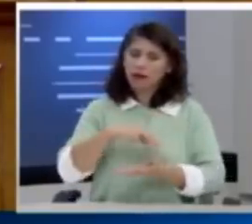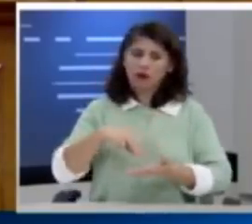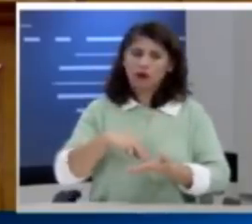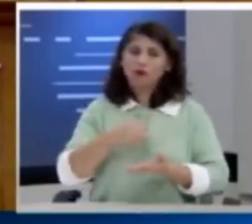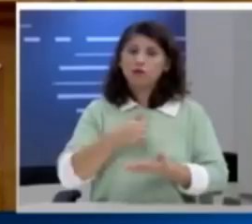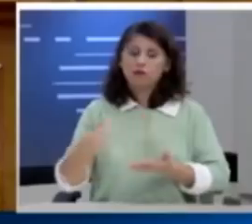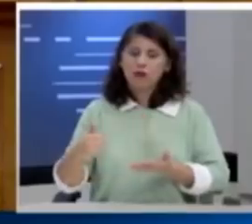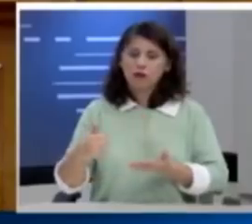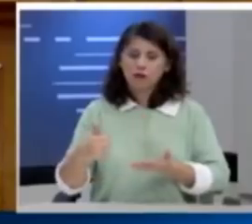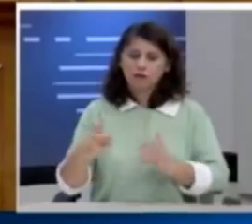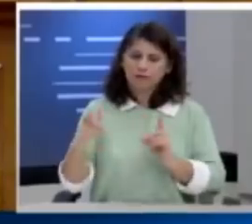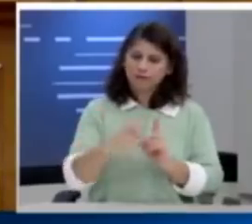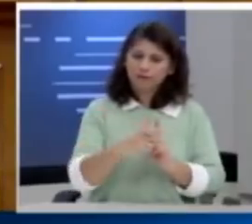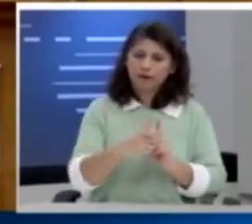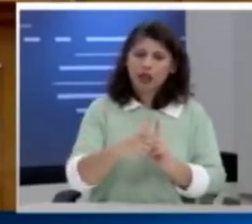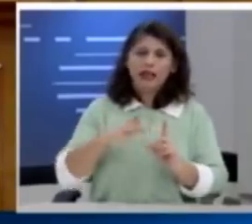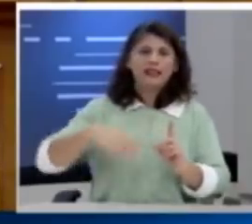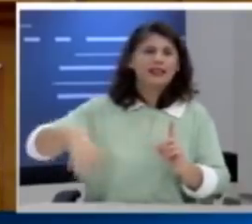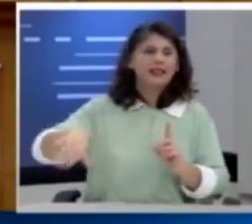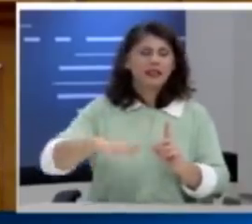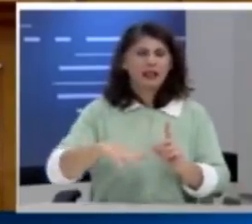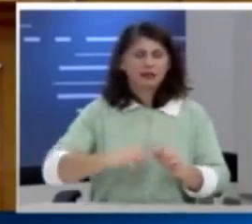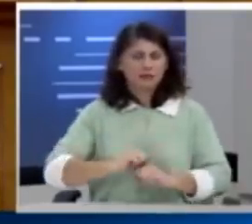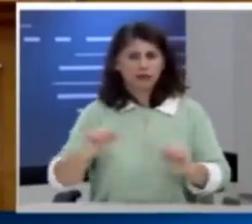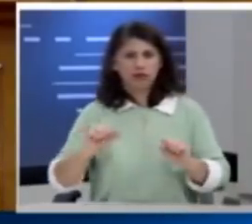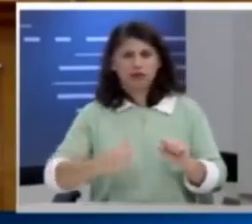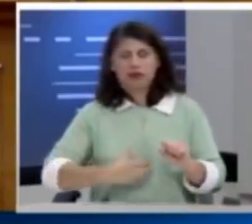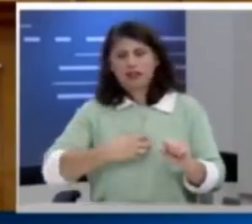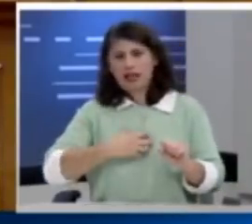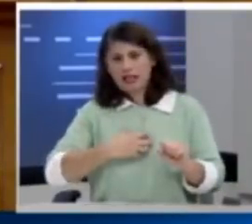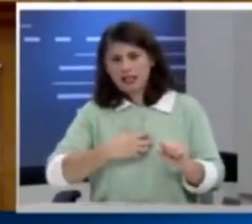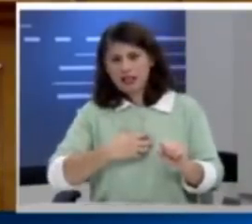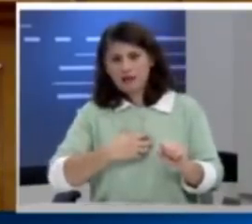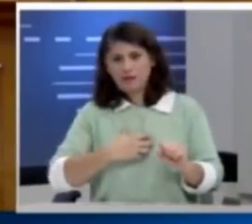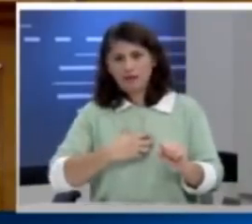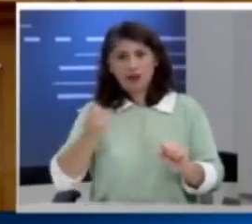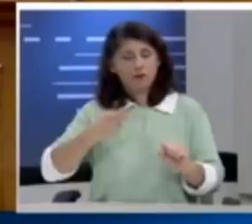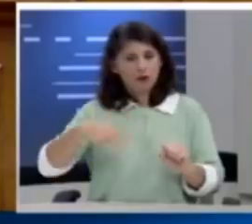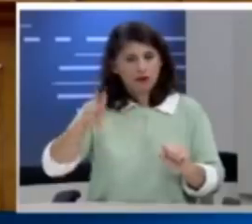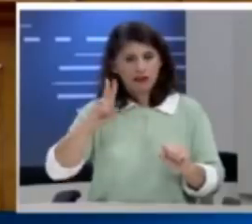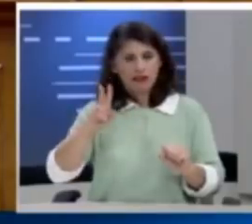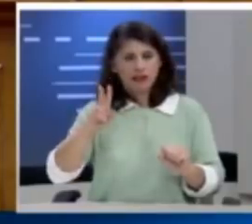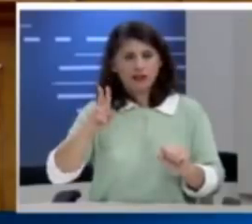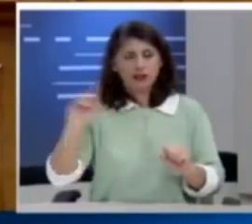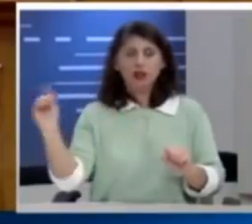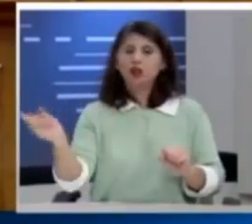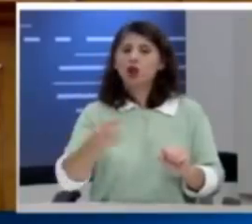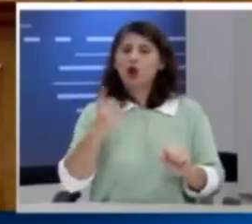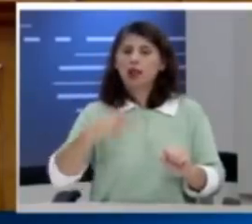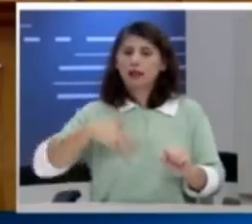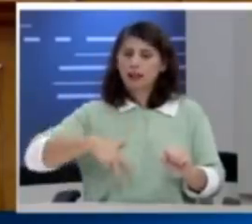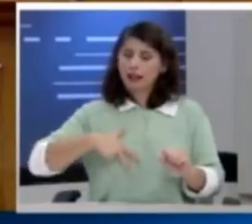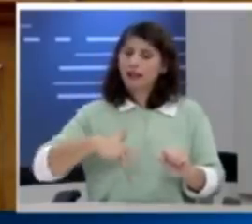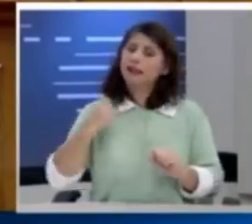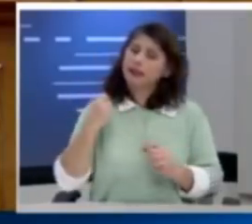μόνο για να εγκλωβίζουν τη λαϊκή αγανάκτηση, τη δυσαρέσκεια που αυξάνεται σε όλες τις χώρες και